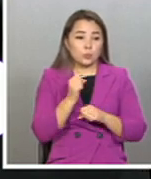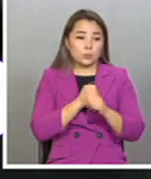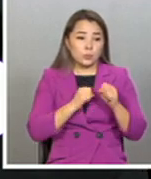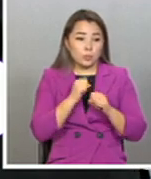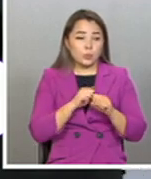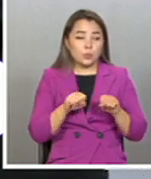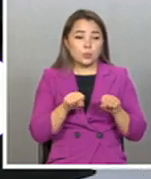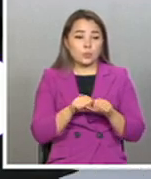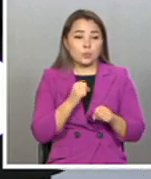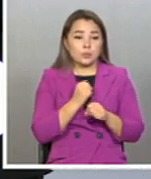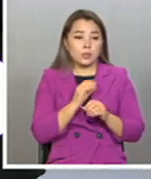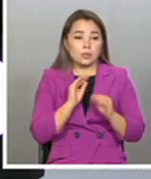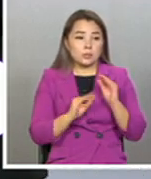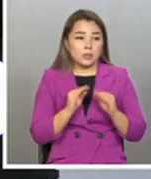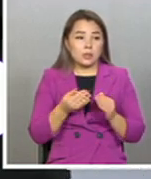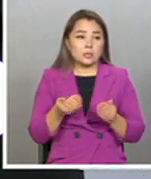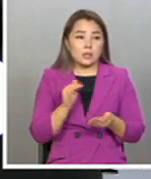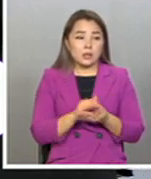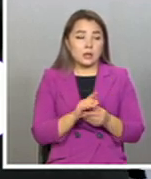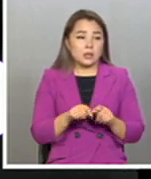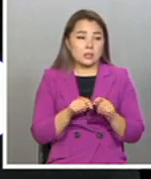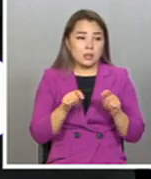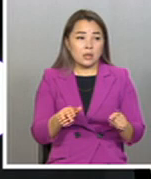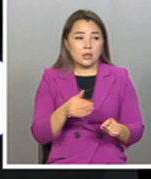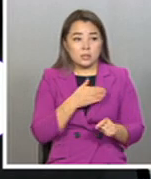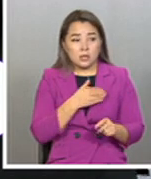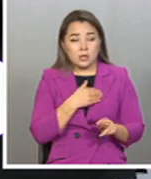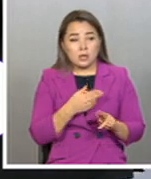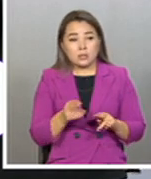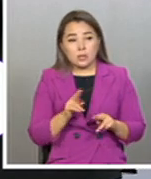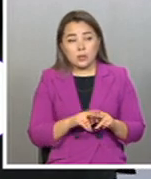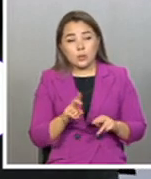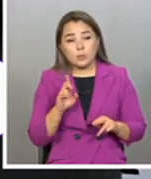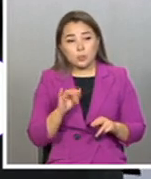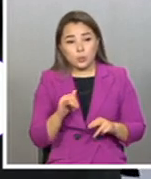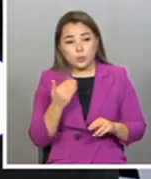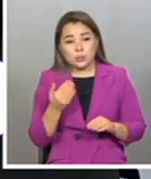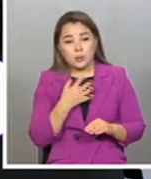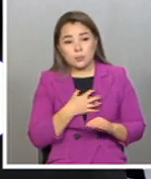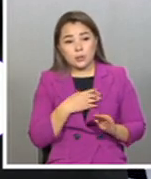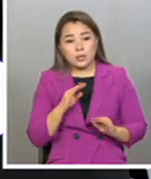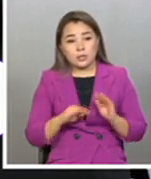құрылысымен. Жалпы бу турбиналарының негізгі